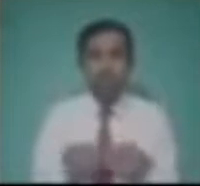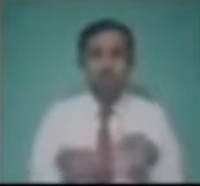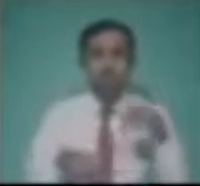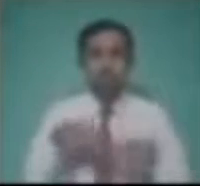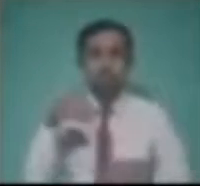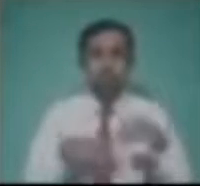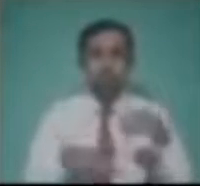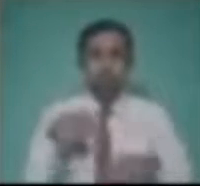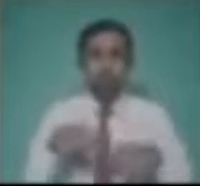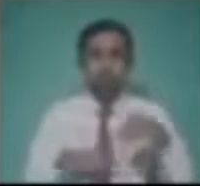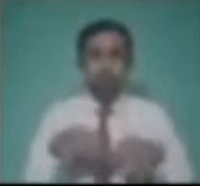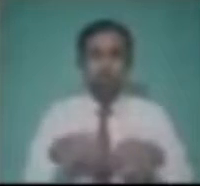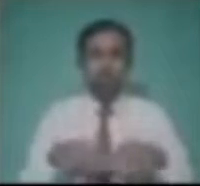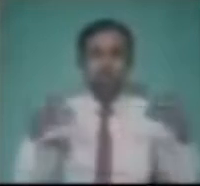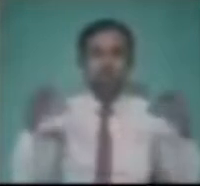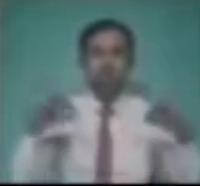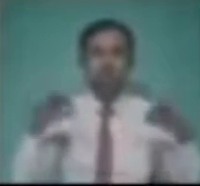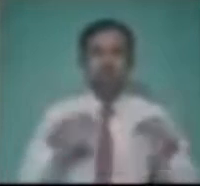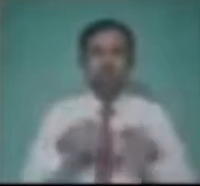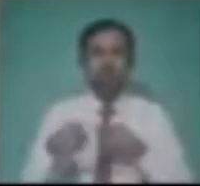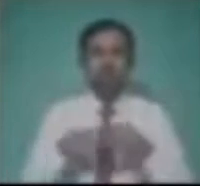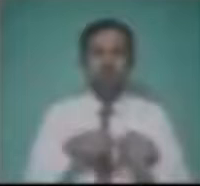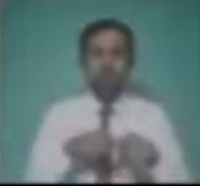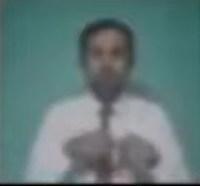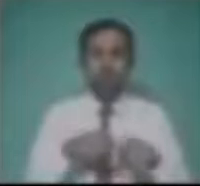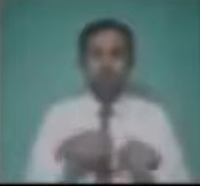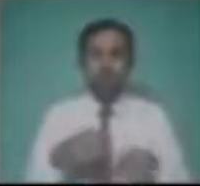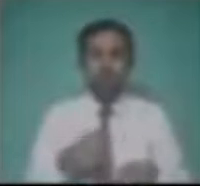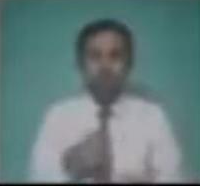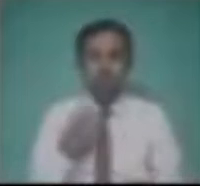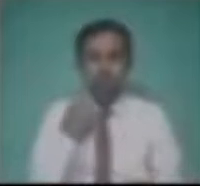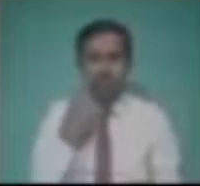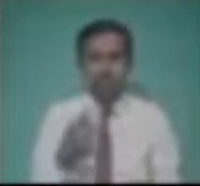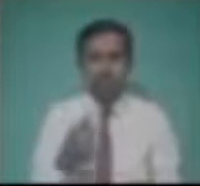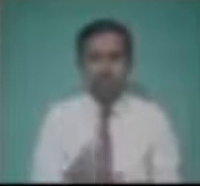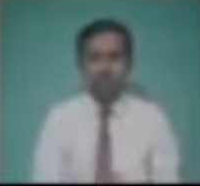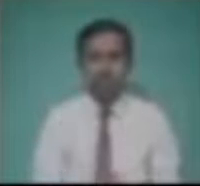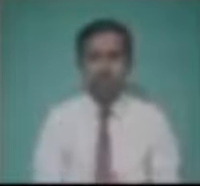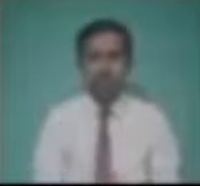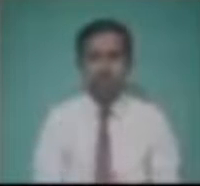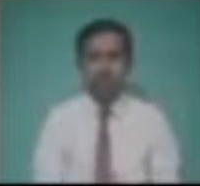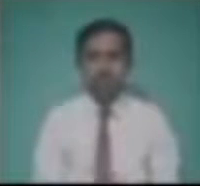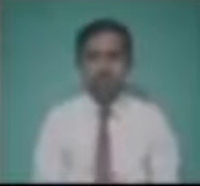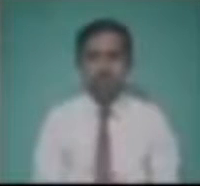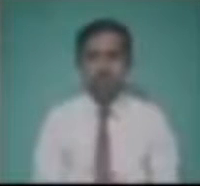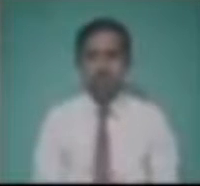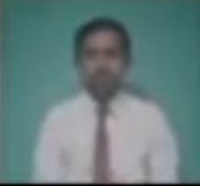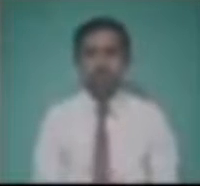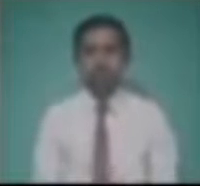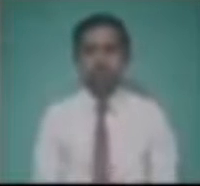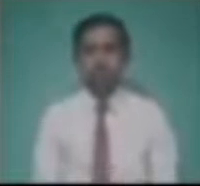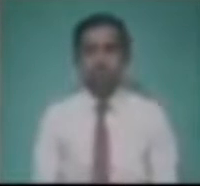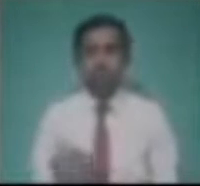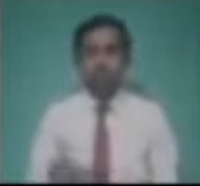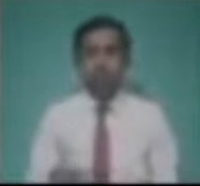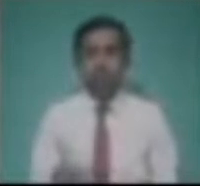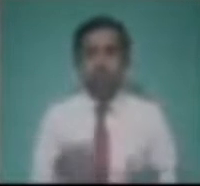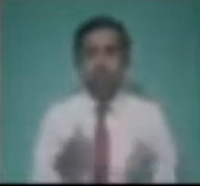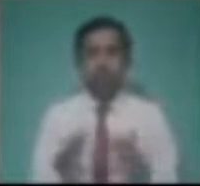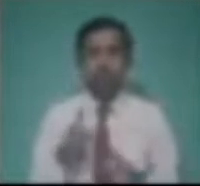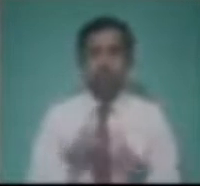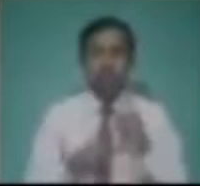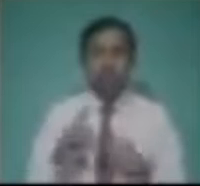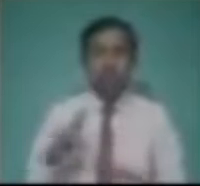desha palana naadakam pamanak siddha wei kiyalai mama dakina. Epara ada katha kara Sri Lankan